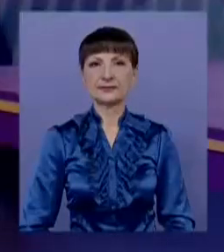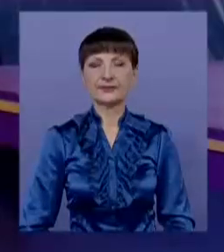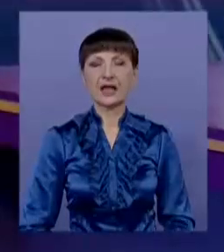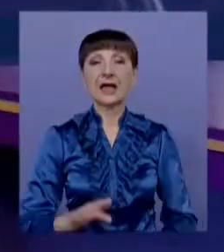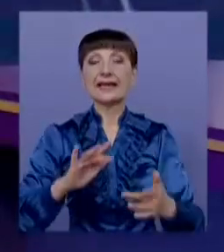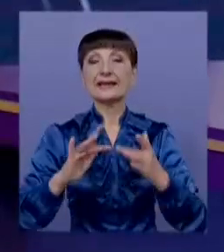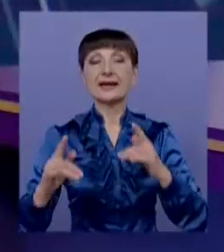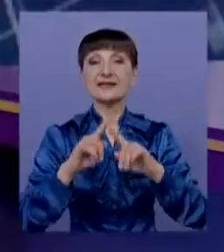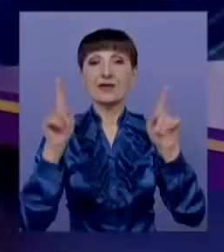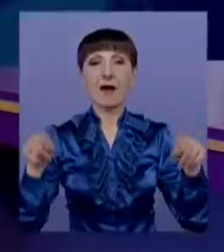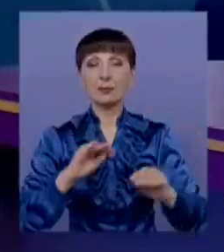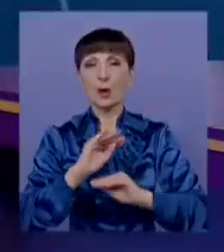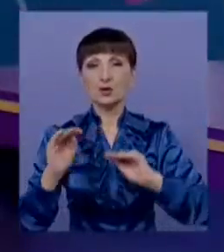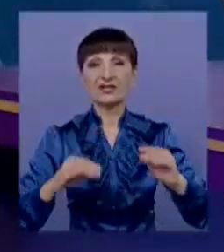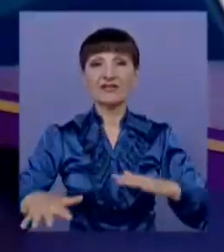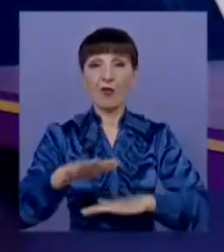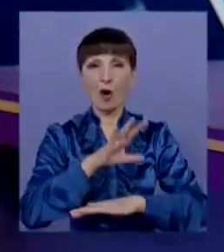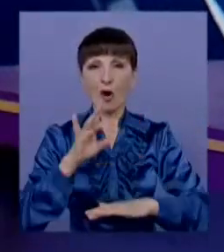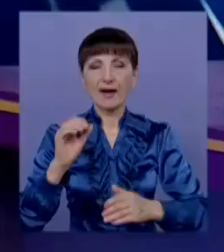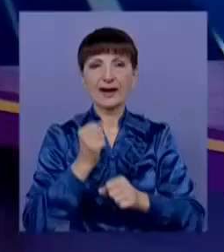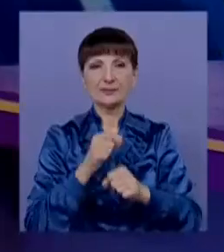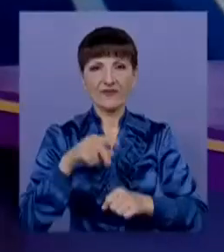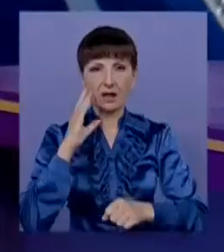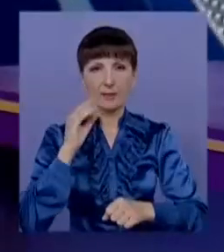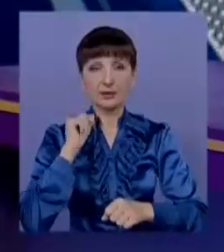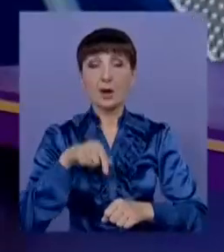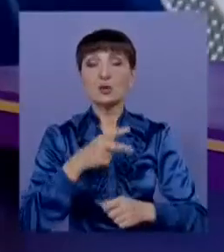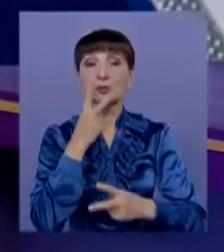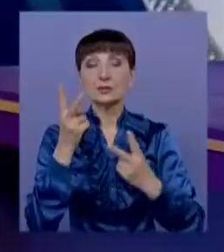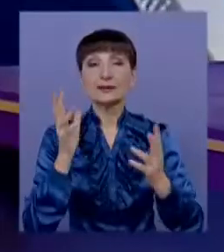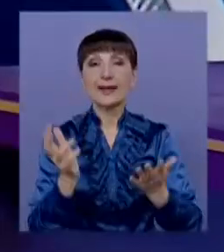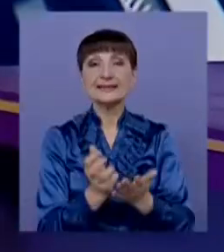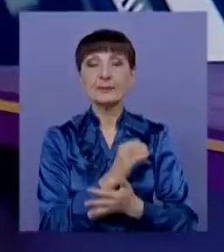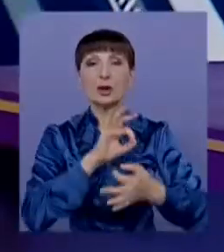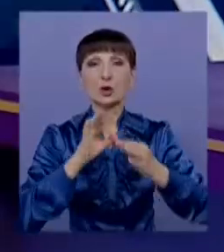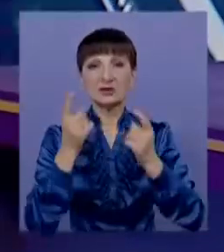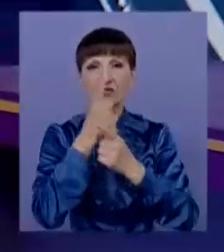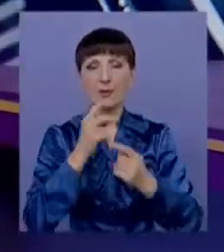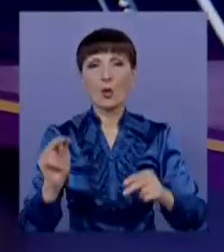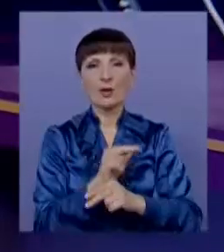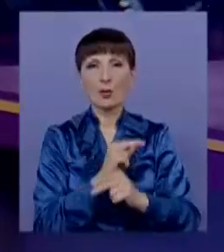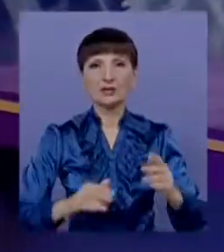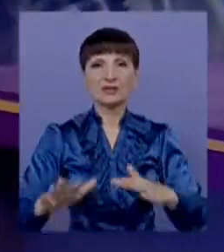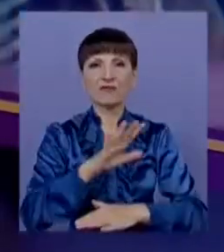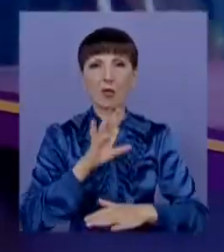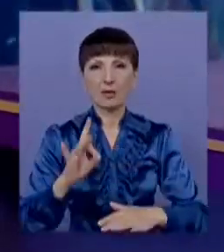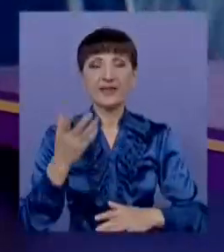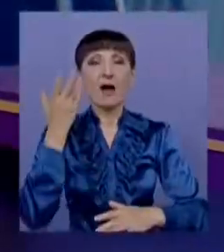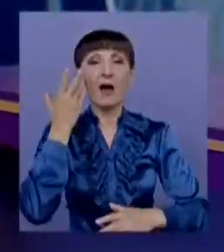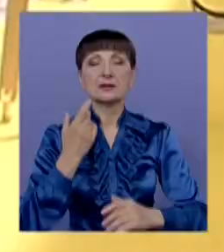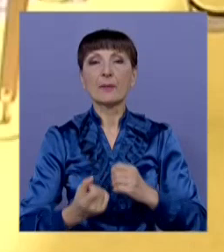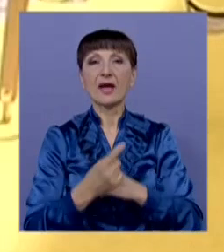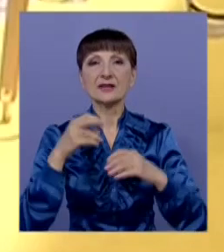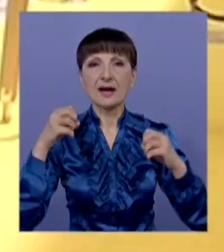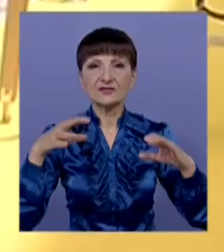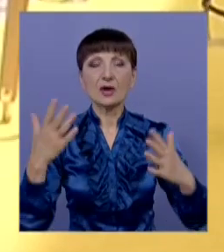Интерактивную карту благоустройства дворов разработают в Алматы. В ней можно будет найти подробную информацию о ремонте дворовой территории, когда появится